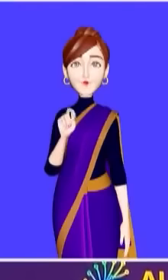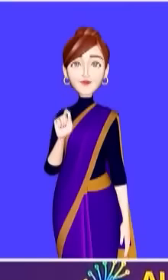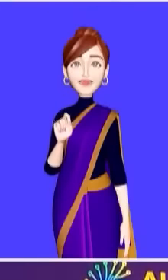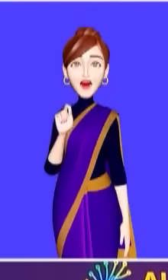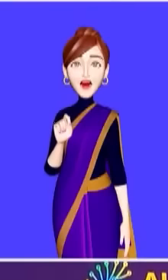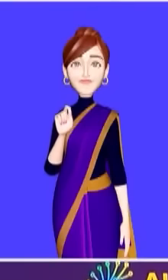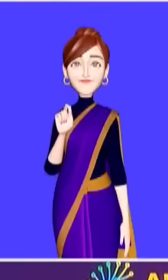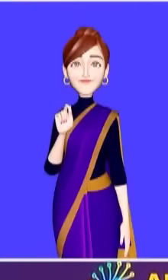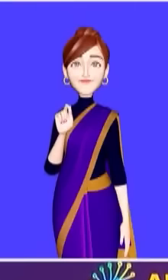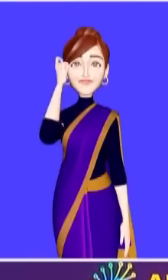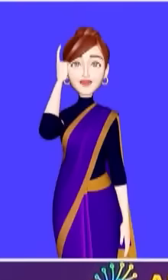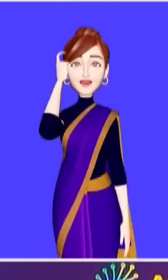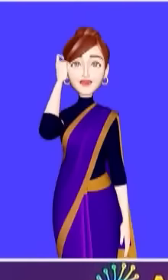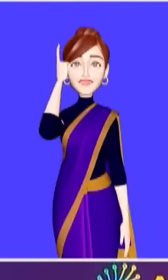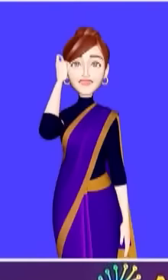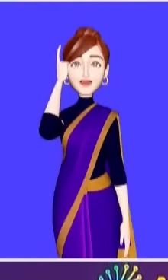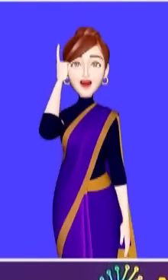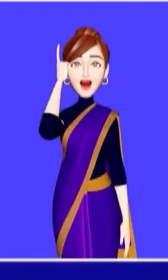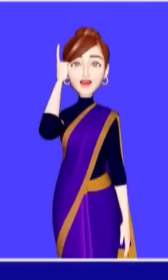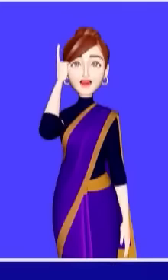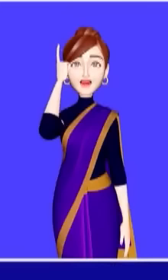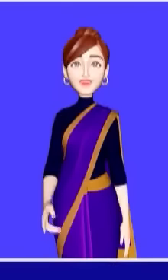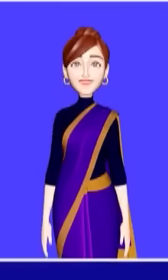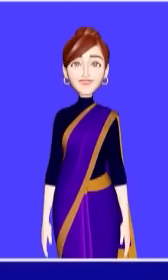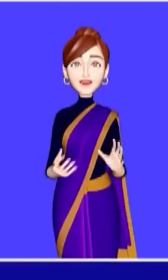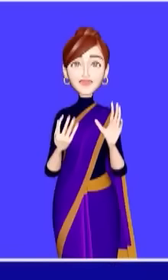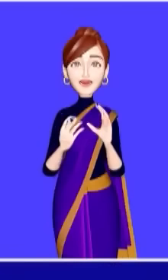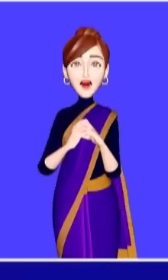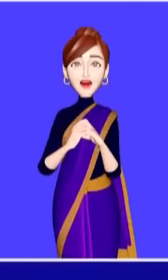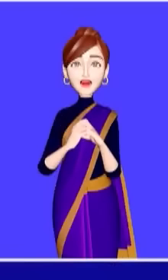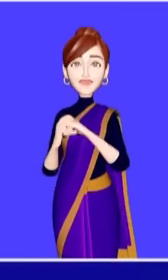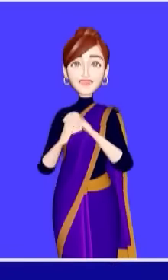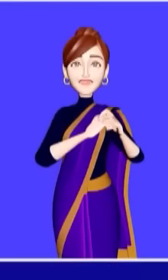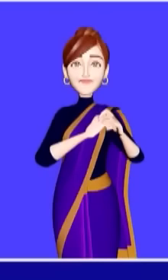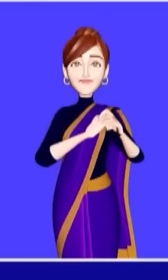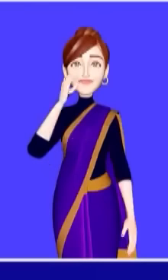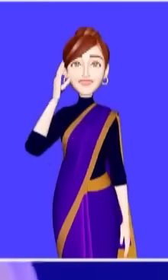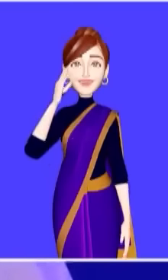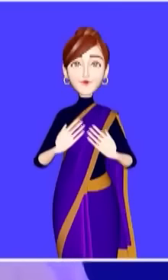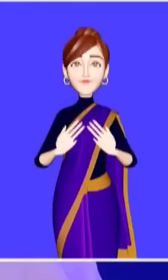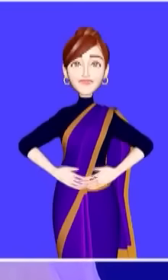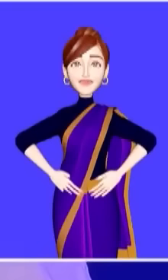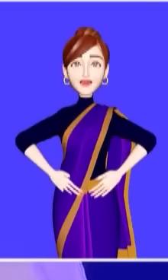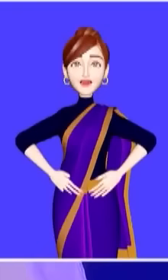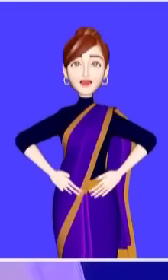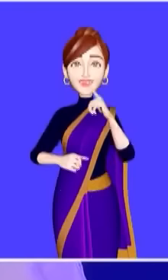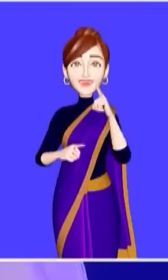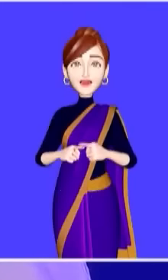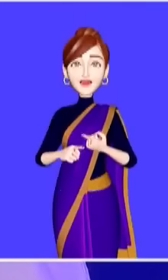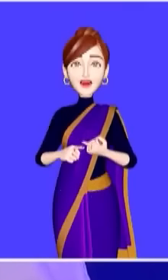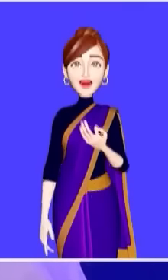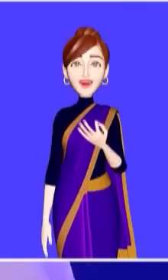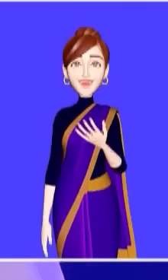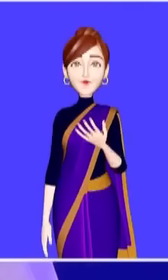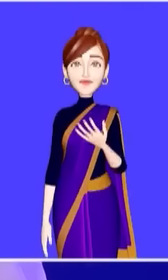कुछ देश और कंपनियां मानती है कि एआई एक